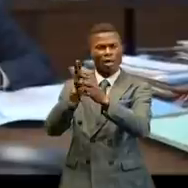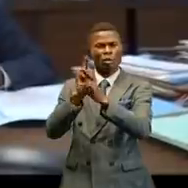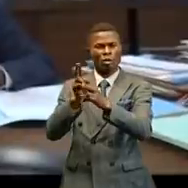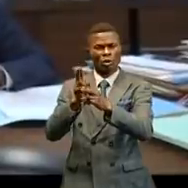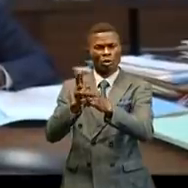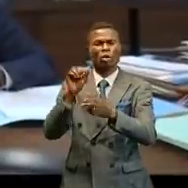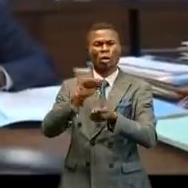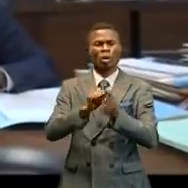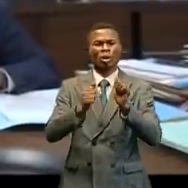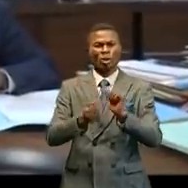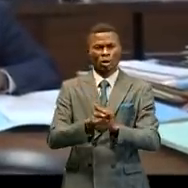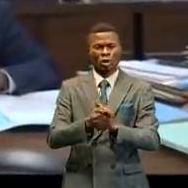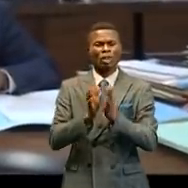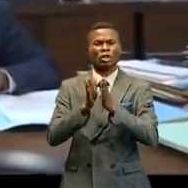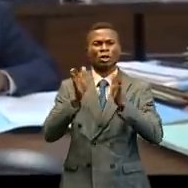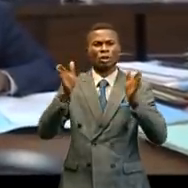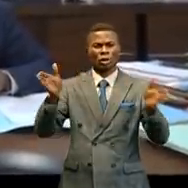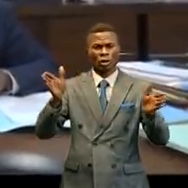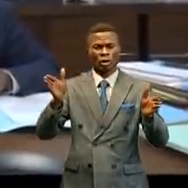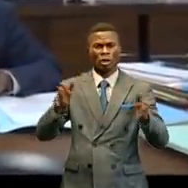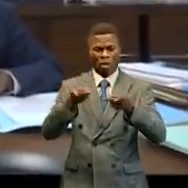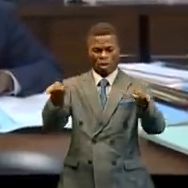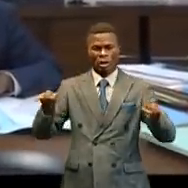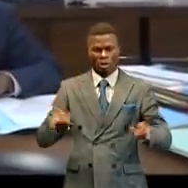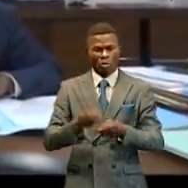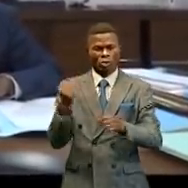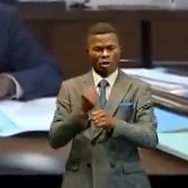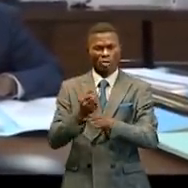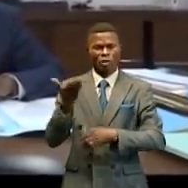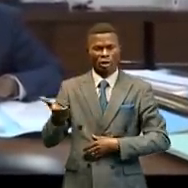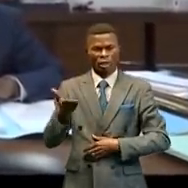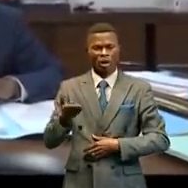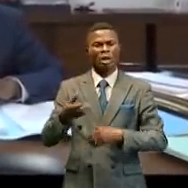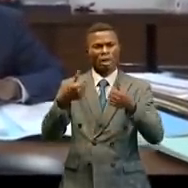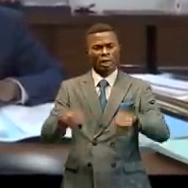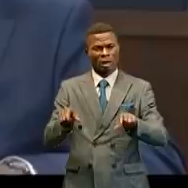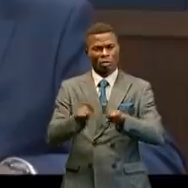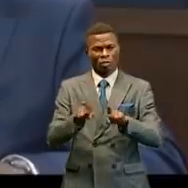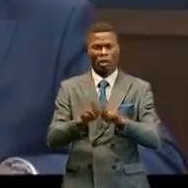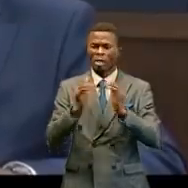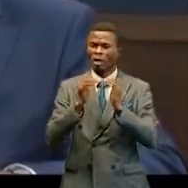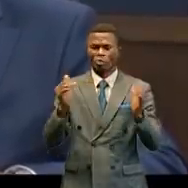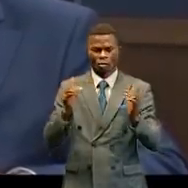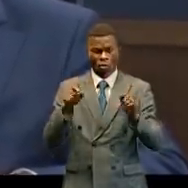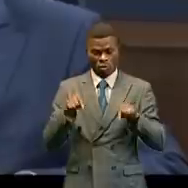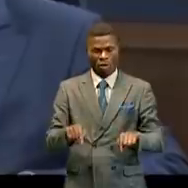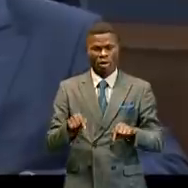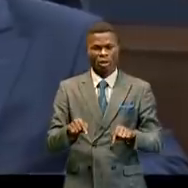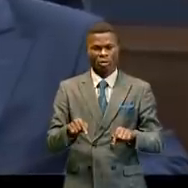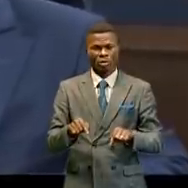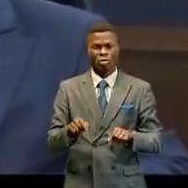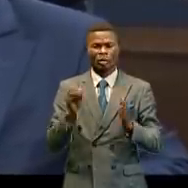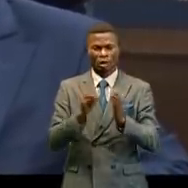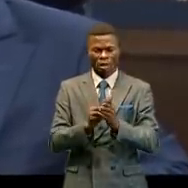de la situation générale sur les terrains opérationnels, qui demeure relativement calme à ce jour.